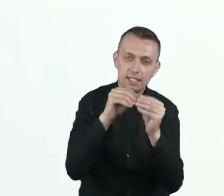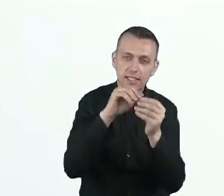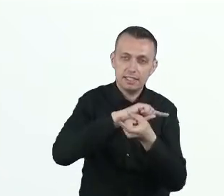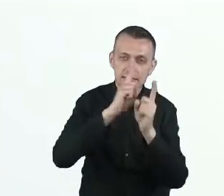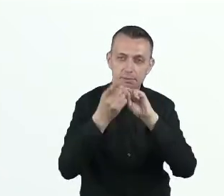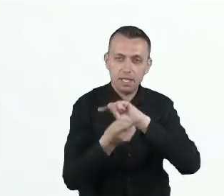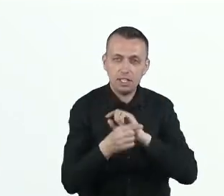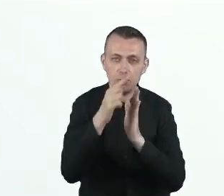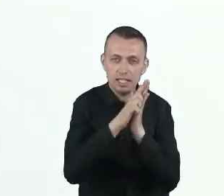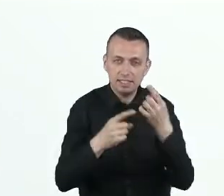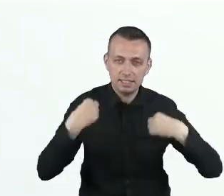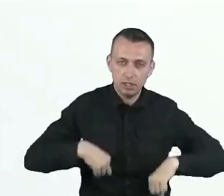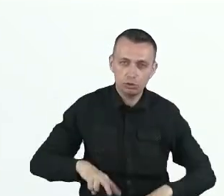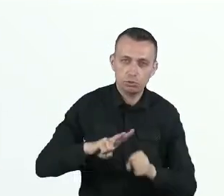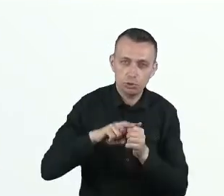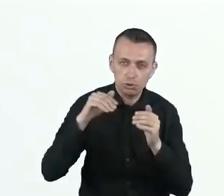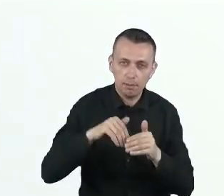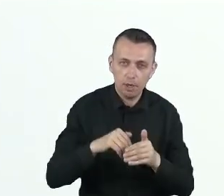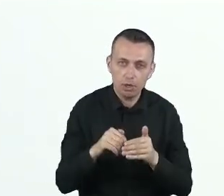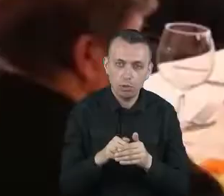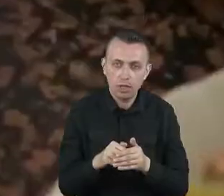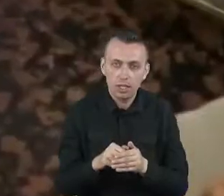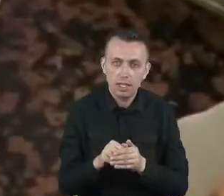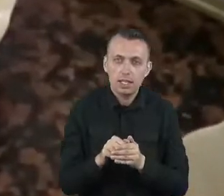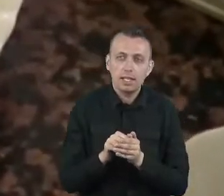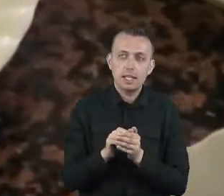mogą założyć bądź przystąpić do takiej spółdzielni.